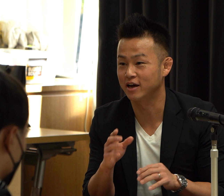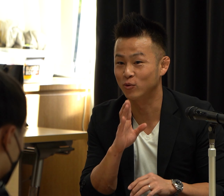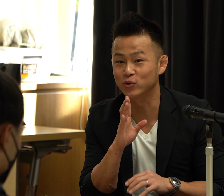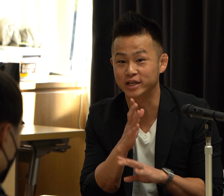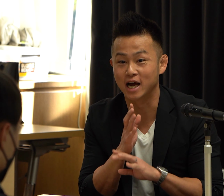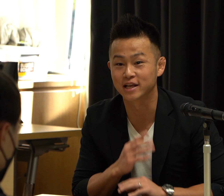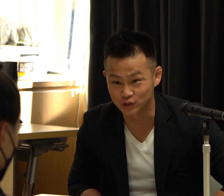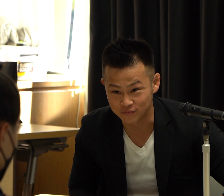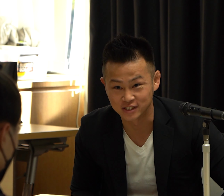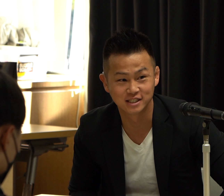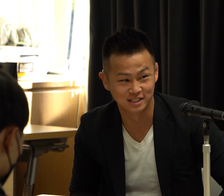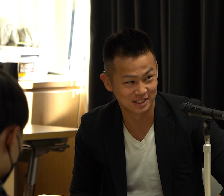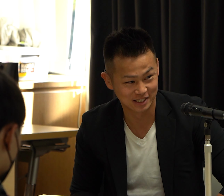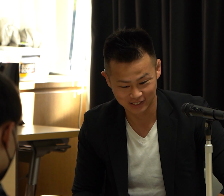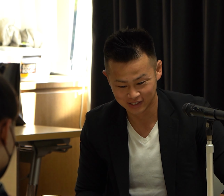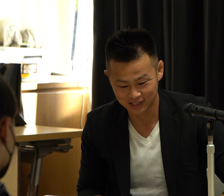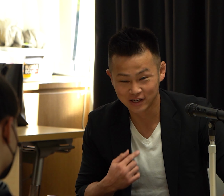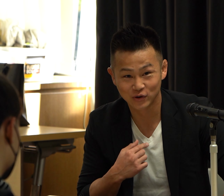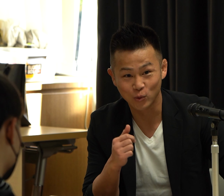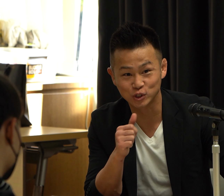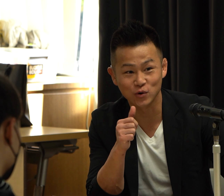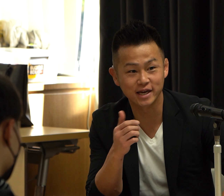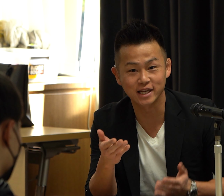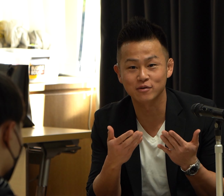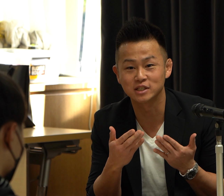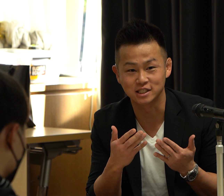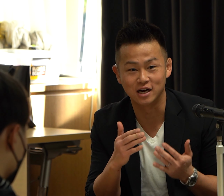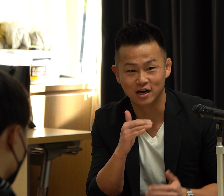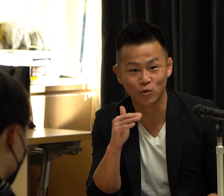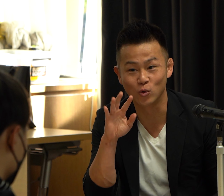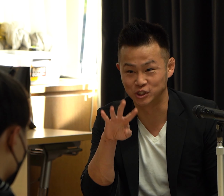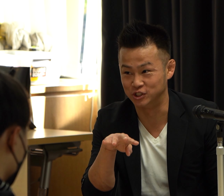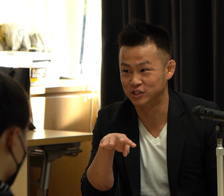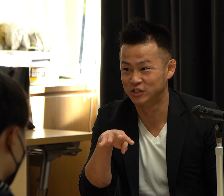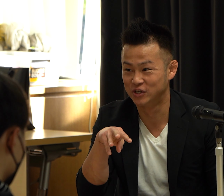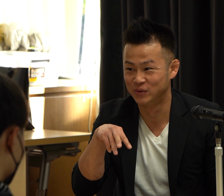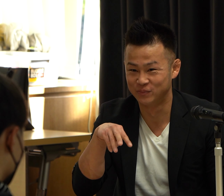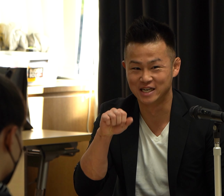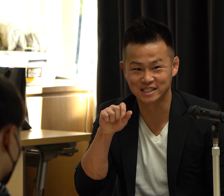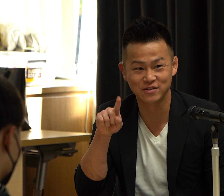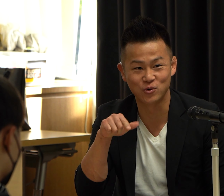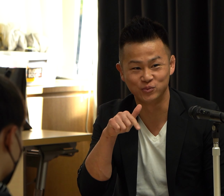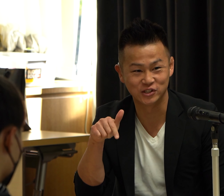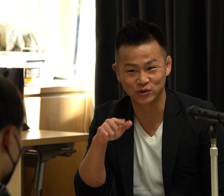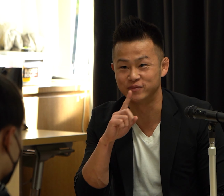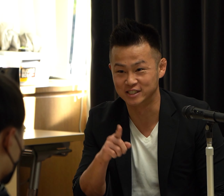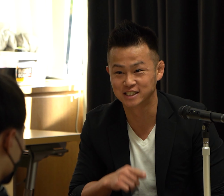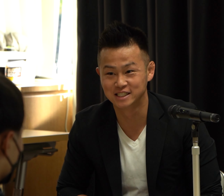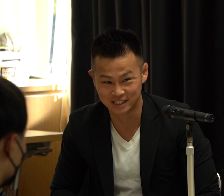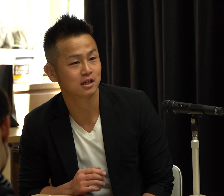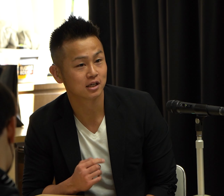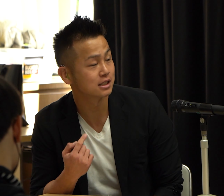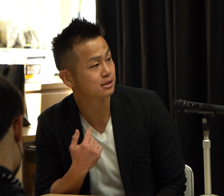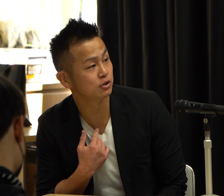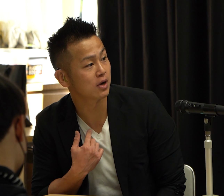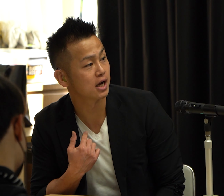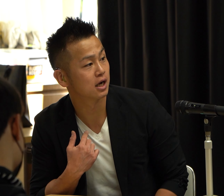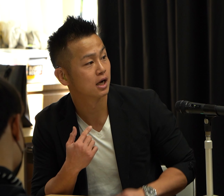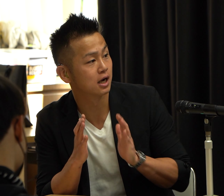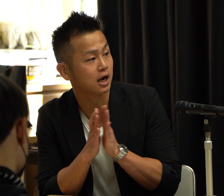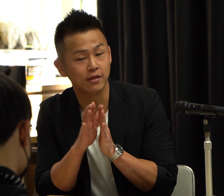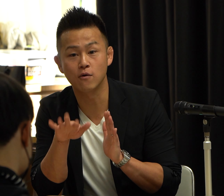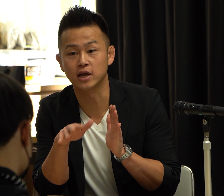いて本当にありがとうございます。ご紹介いただきました、ウォーシン・マサノンと言います。実